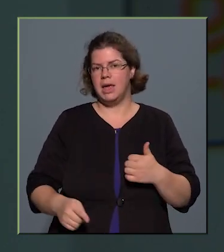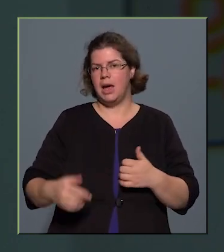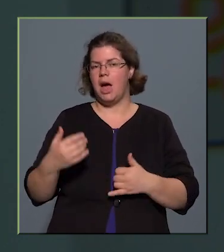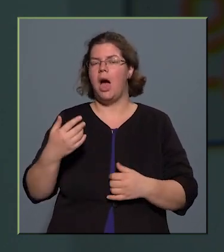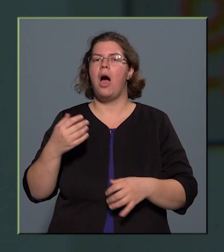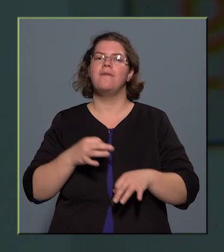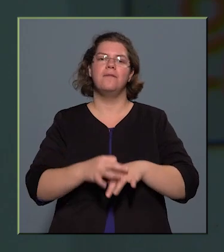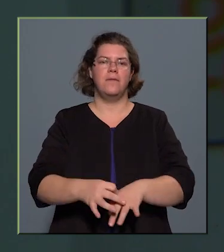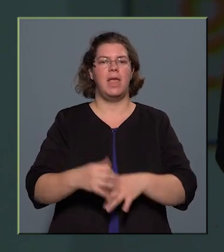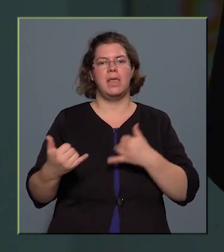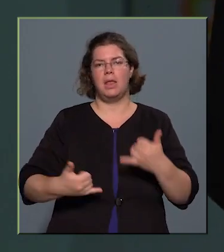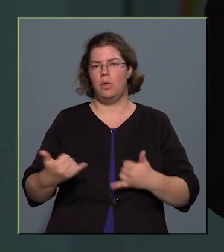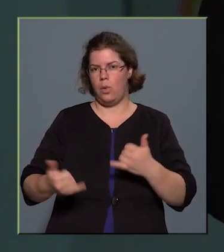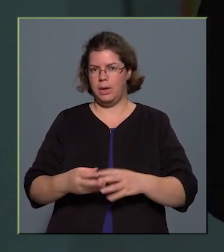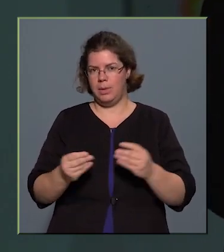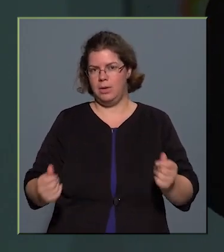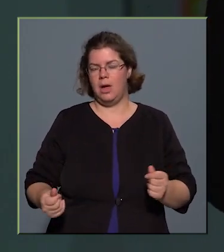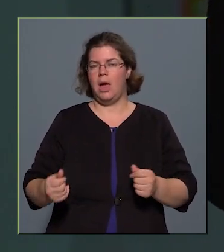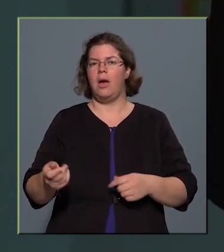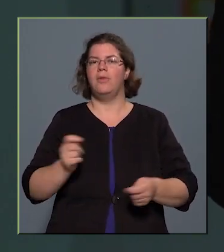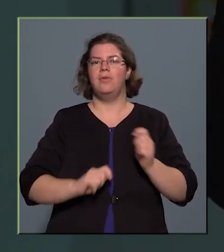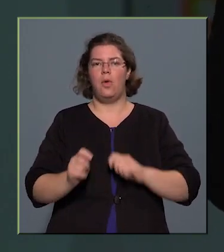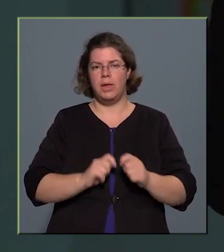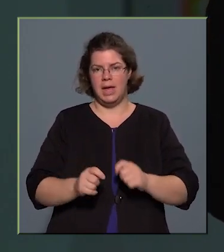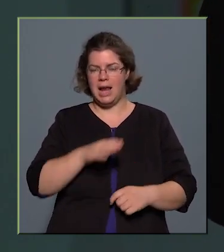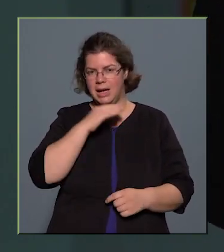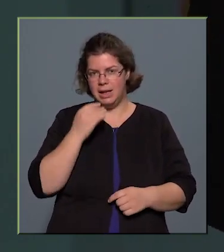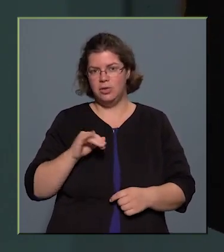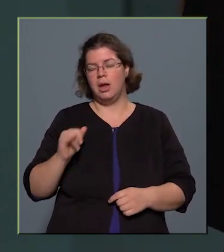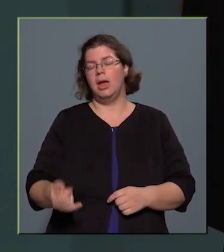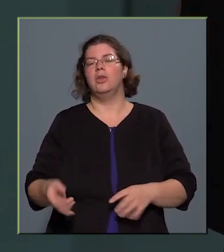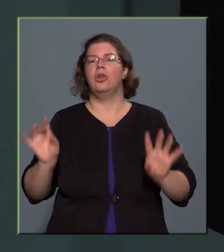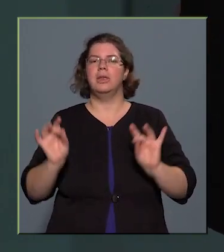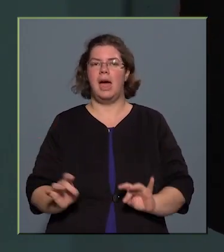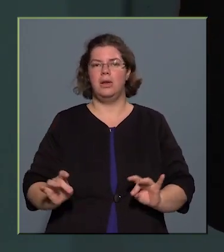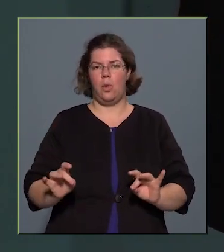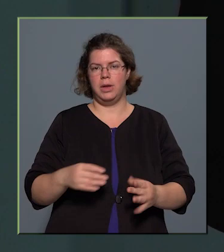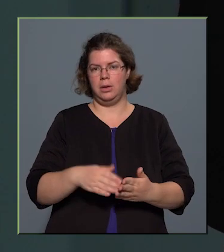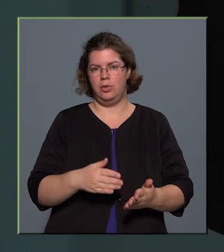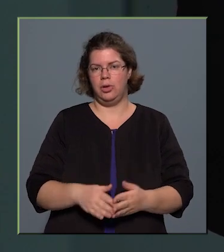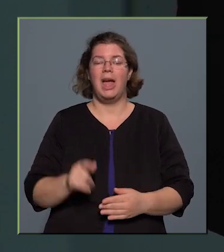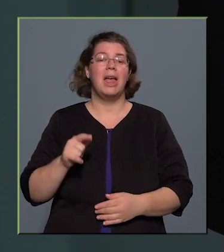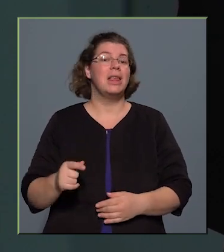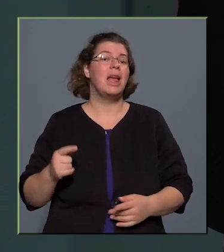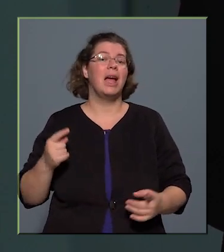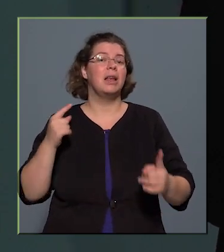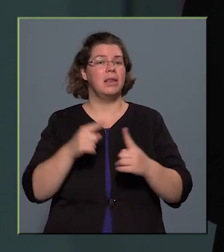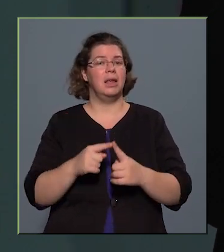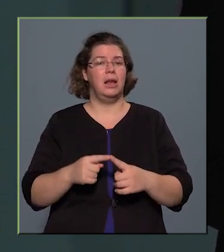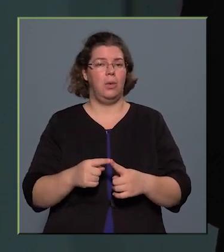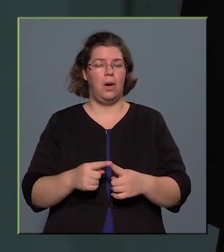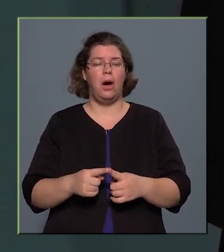minőség, a másik a vevői megelégedettség, és a harmadik a gyártási költség. Ezeket a célokat tűztük ki,